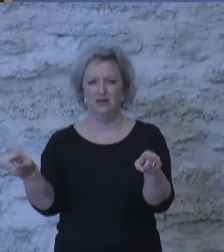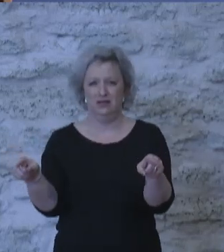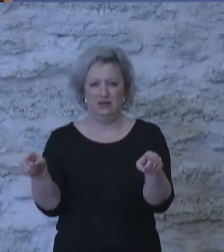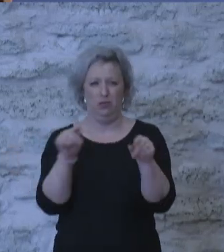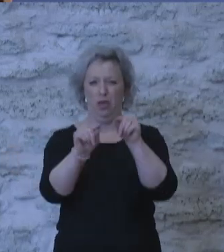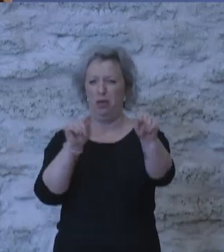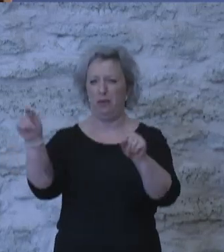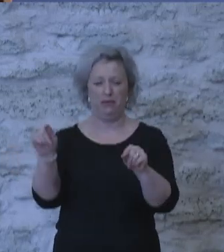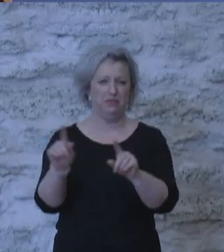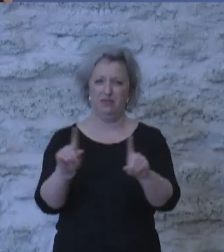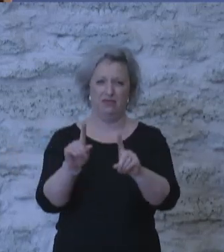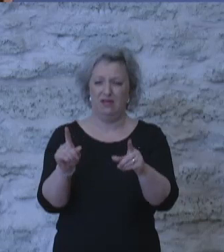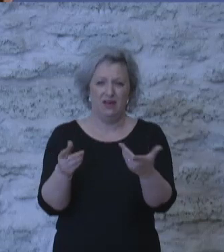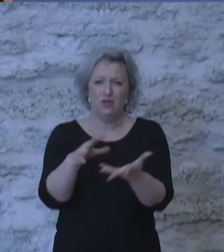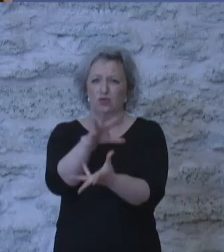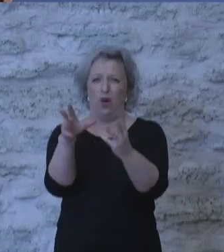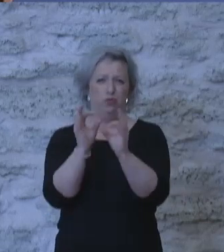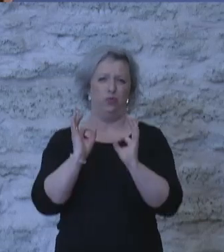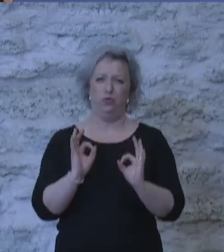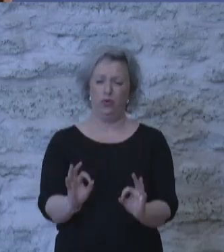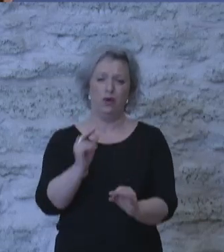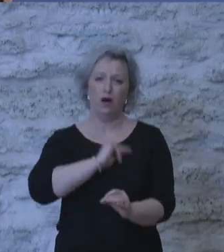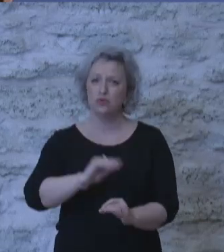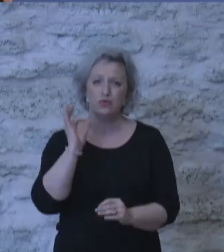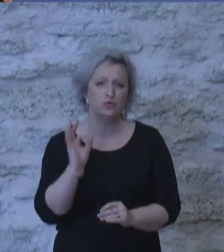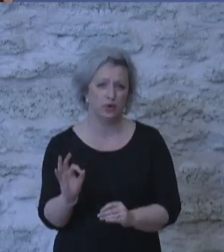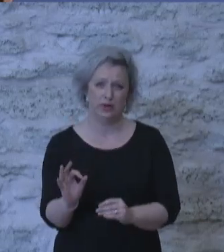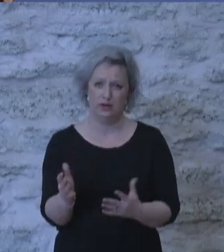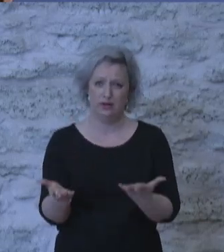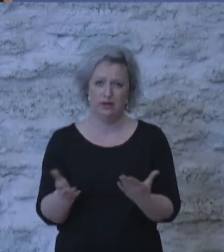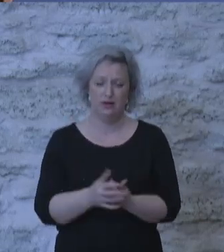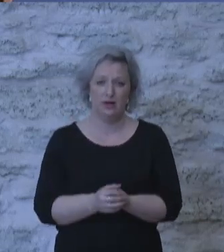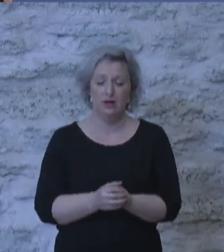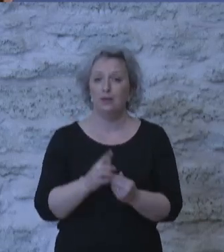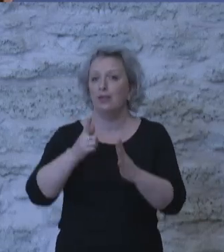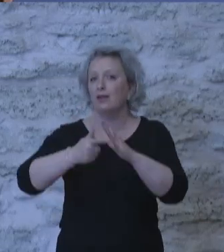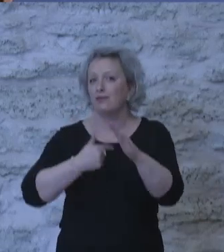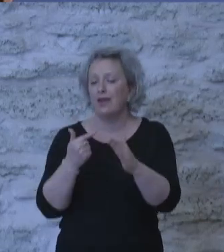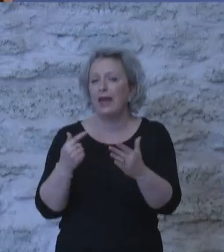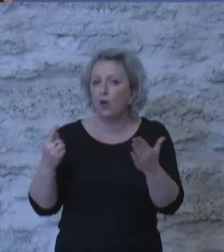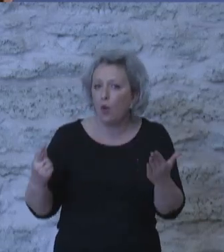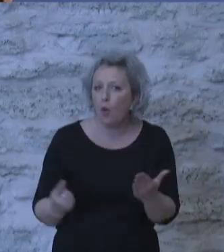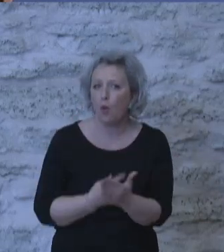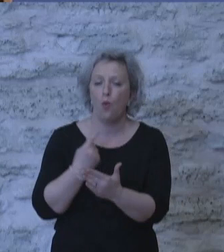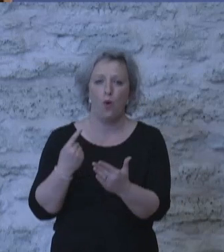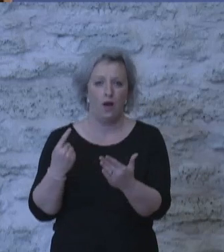ükski tulemus jäite selle kaas. Ma võin veel korrata ka teile, et